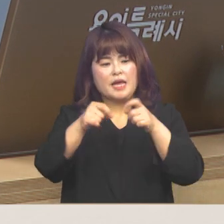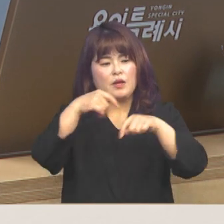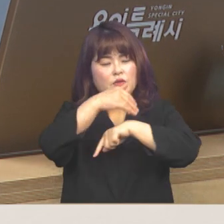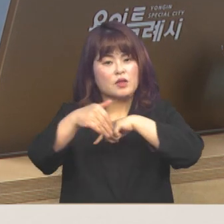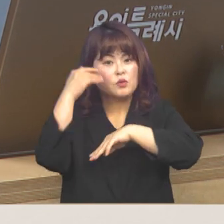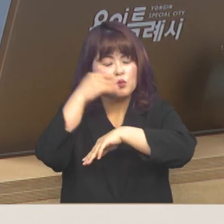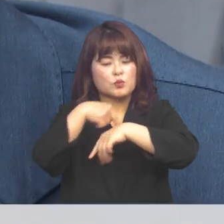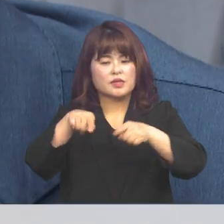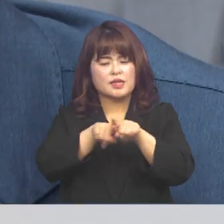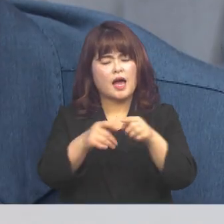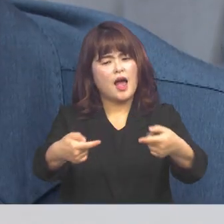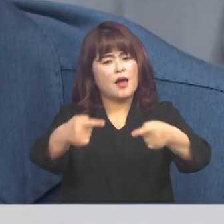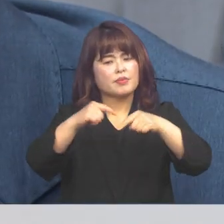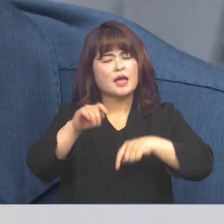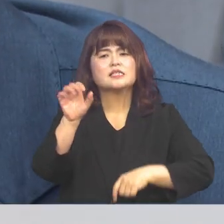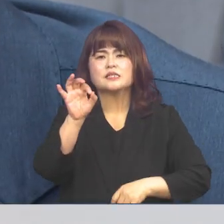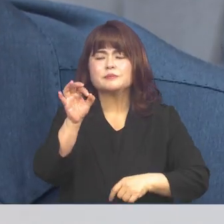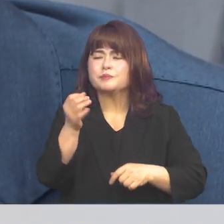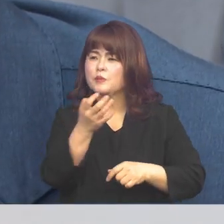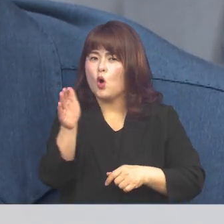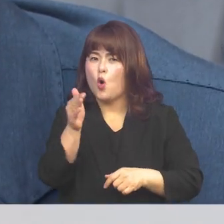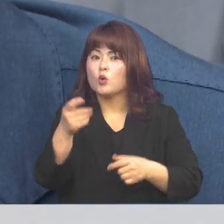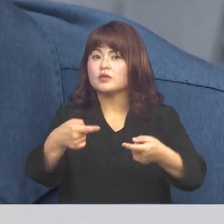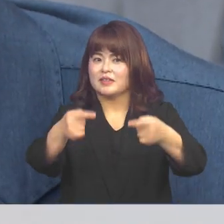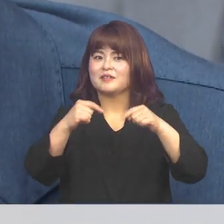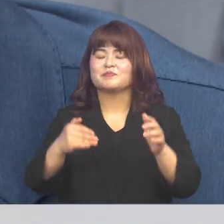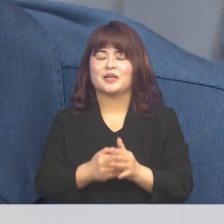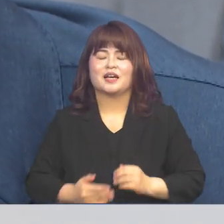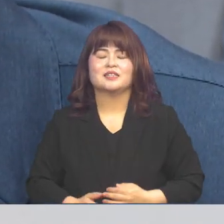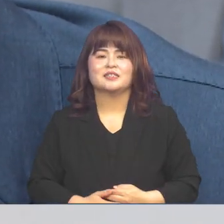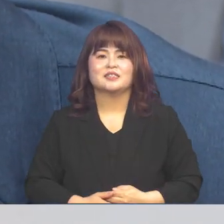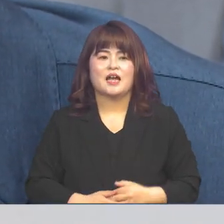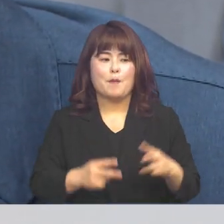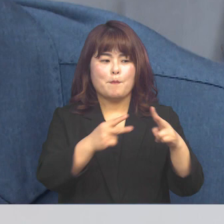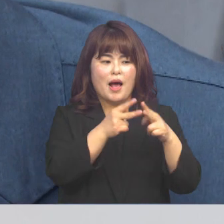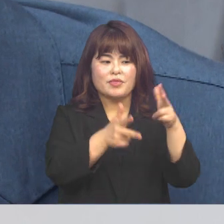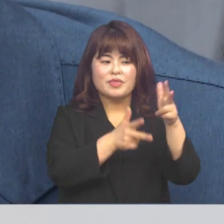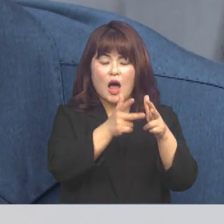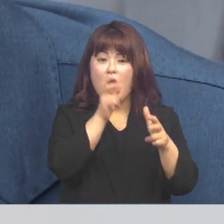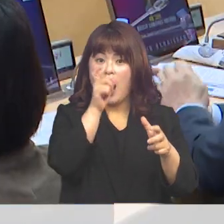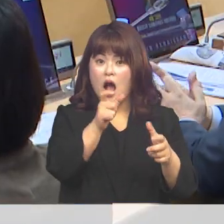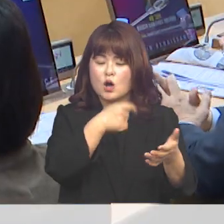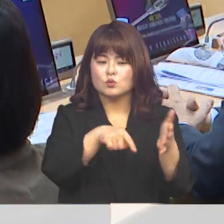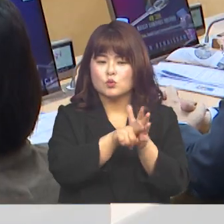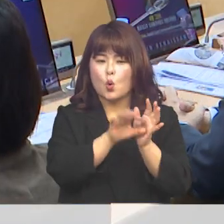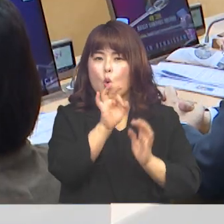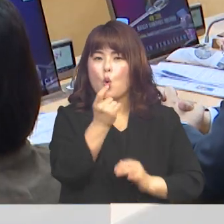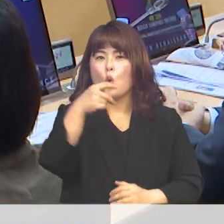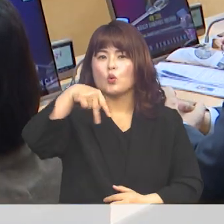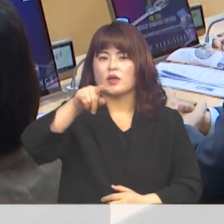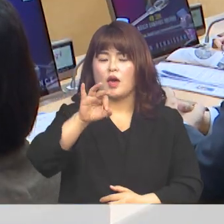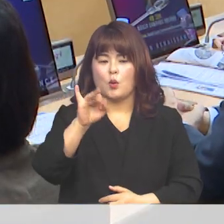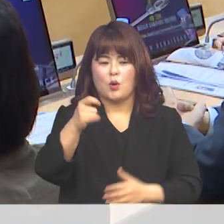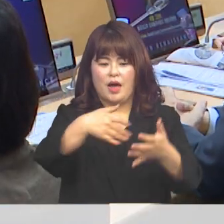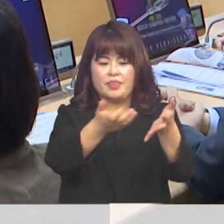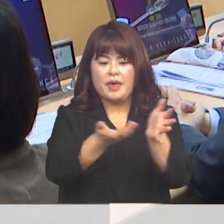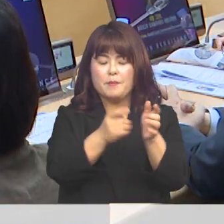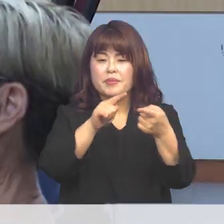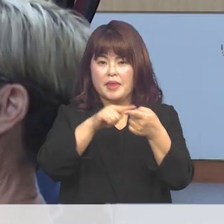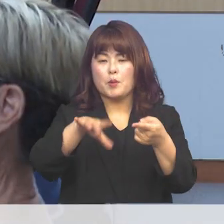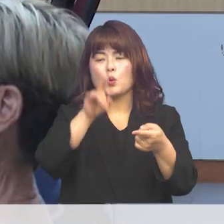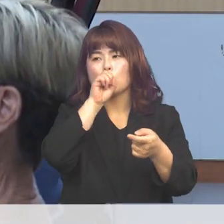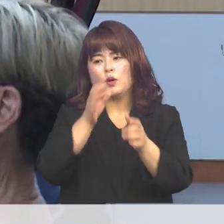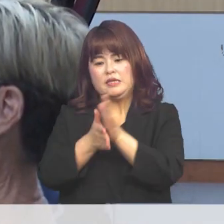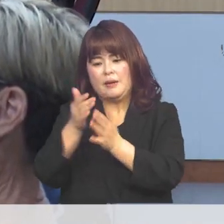등 10여 명이 참석했습니다. 이번 간담회는 최근 반도체 산업 역량을 강화하고 있는 오세올라 카운티